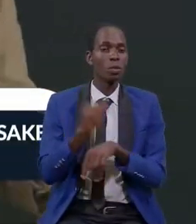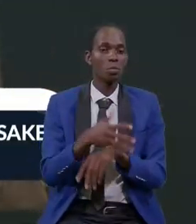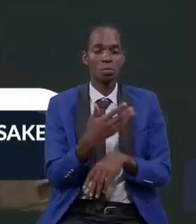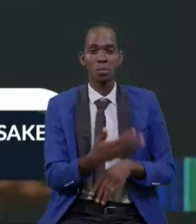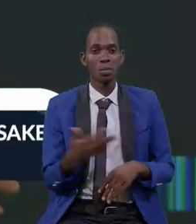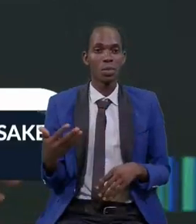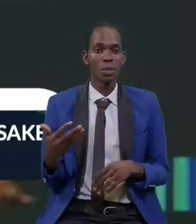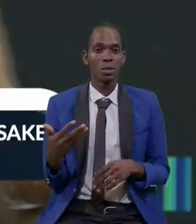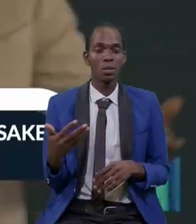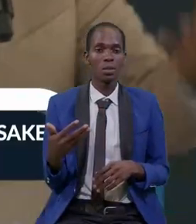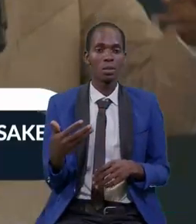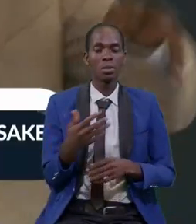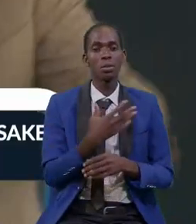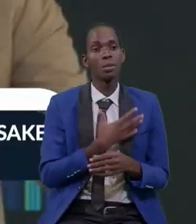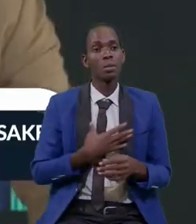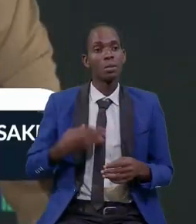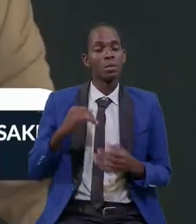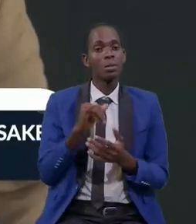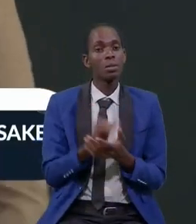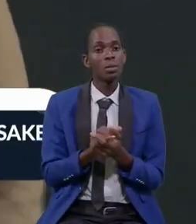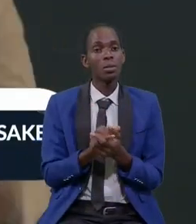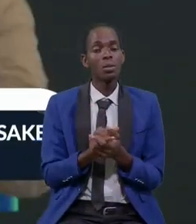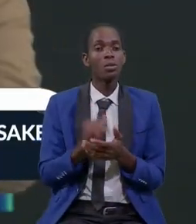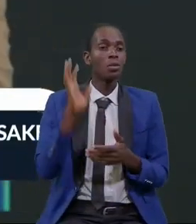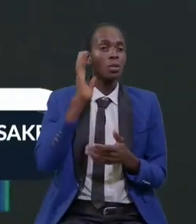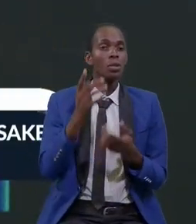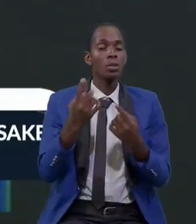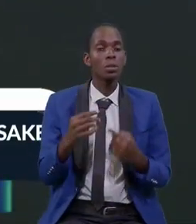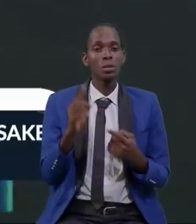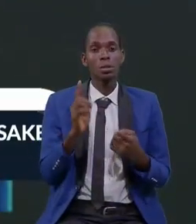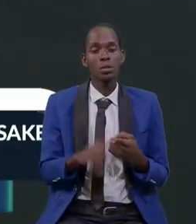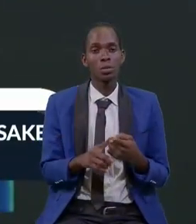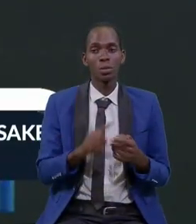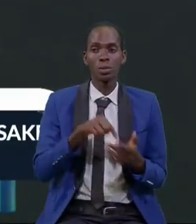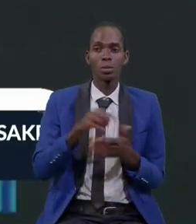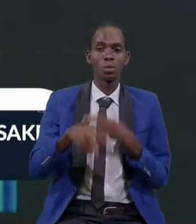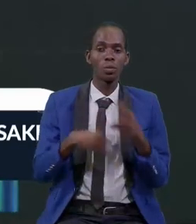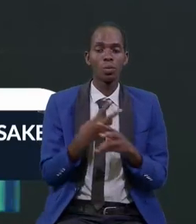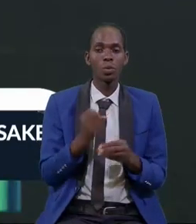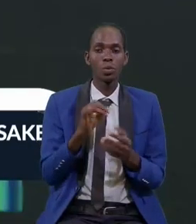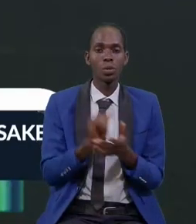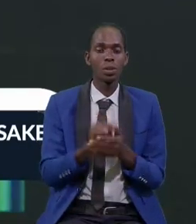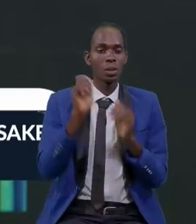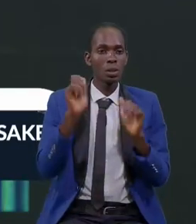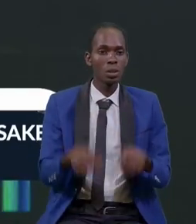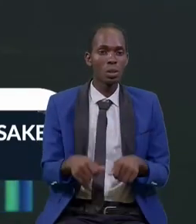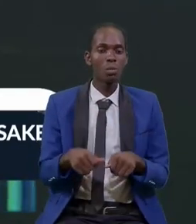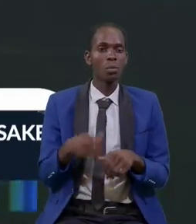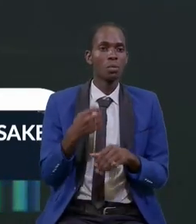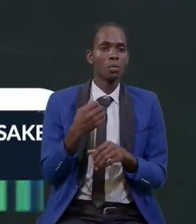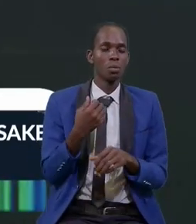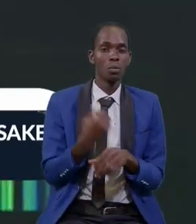Il a été vainqueur depuis toute l'éternité. Il est venu dans ce monde pour faire de toi et faire de